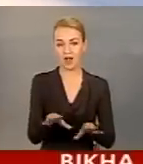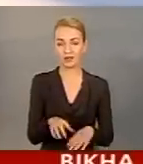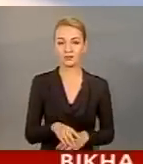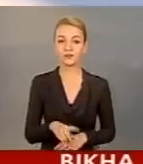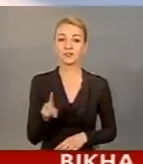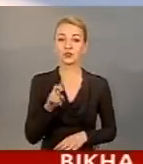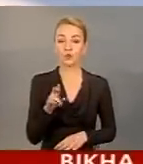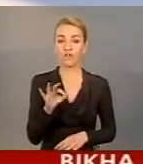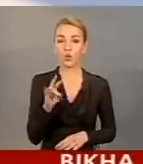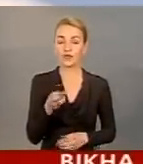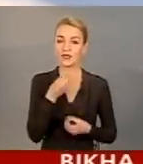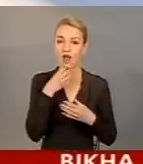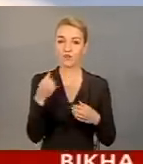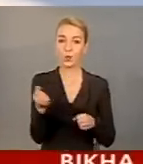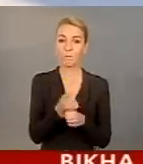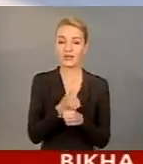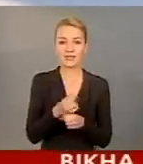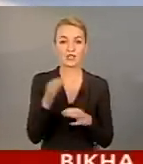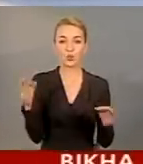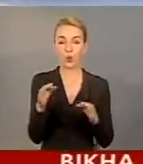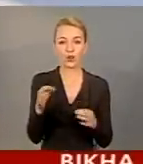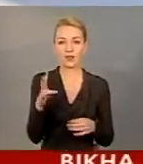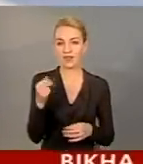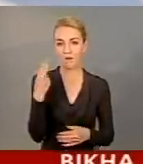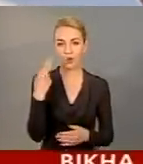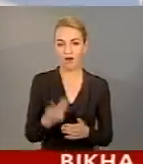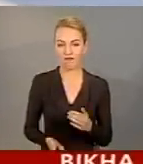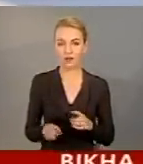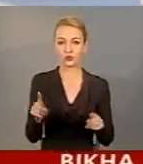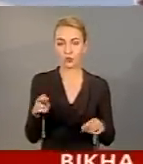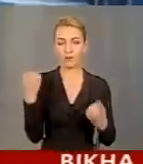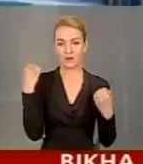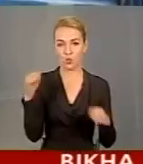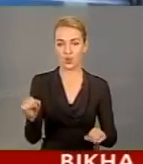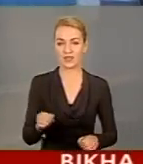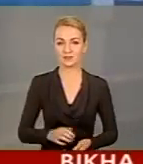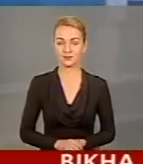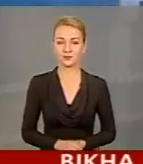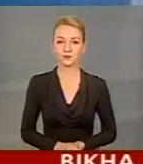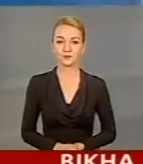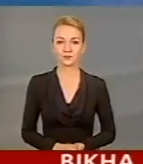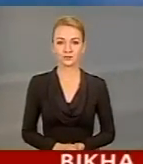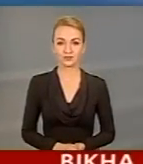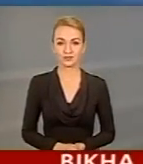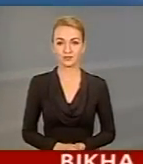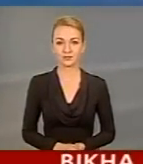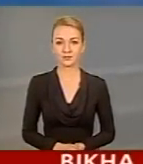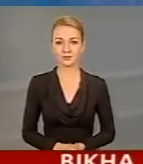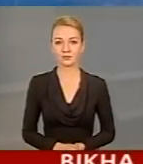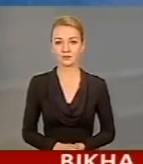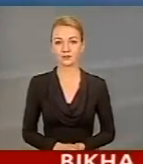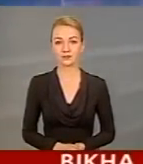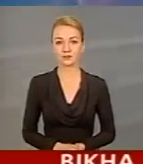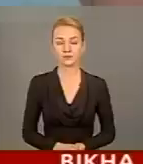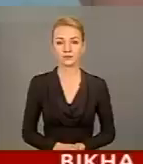вони славно билися та не ніколи не програвали, і щоб вони перемогли. Ганна Валевська, Микола Николаєнко, програма